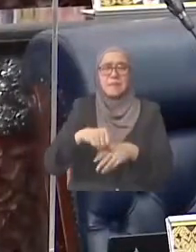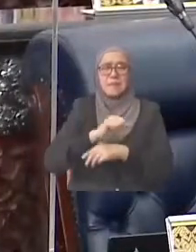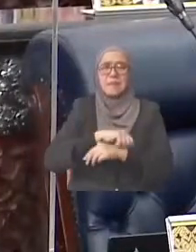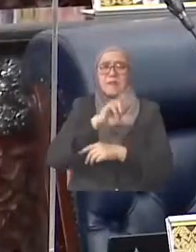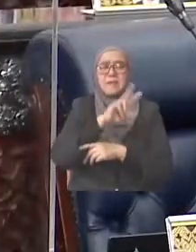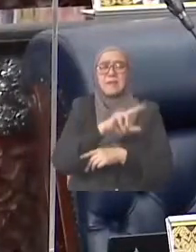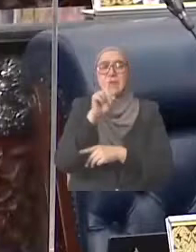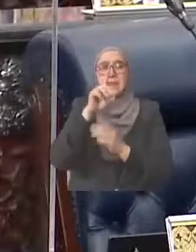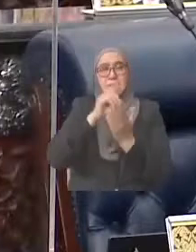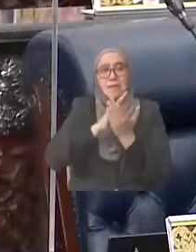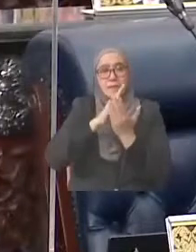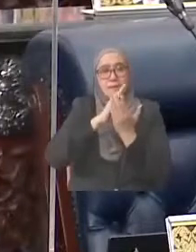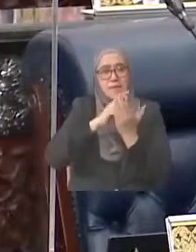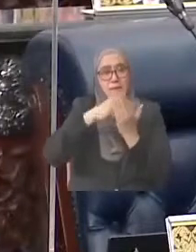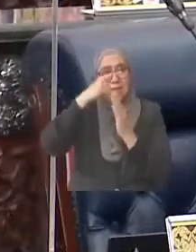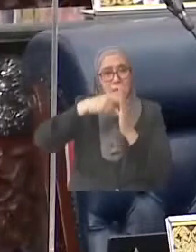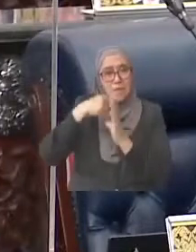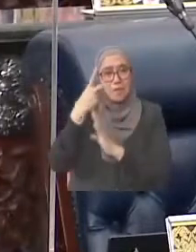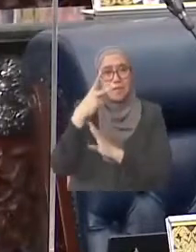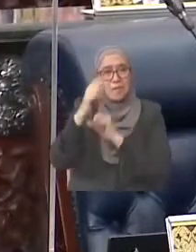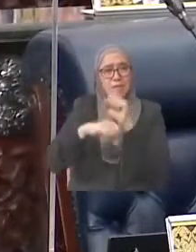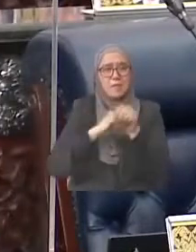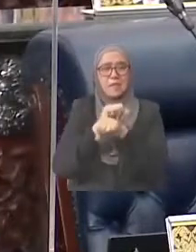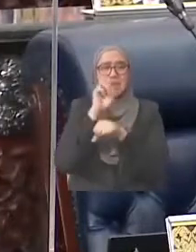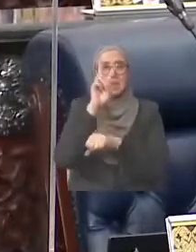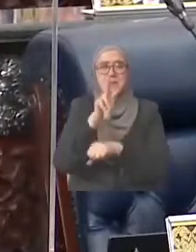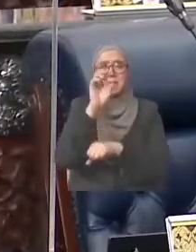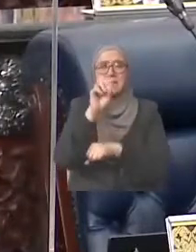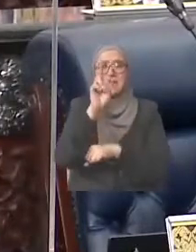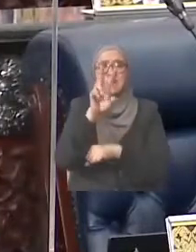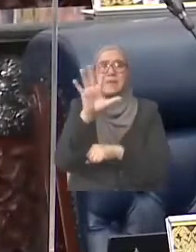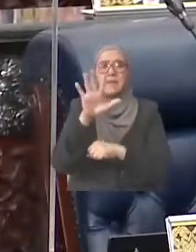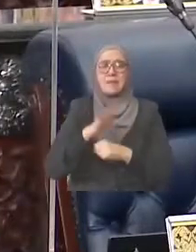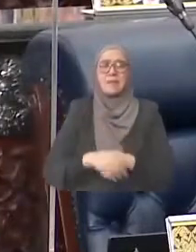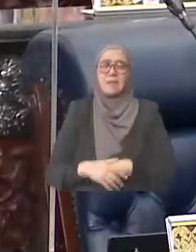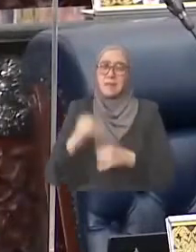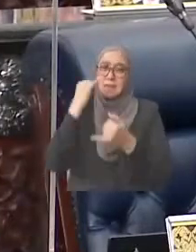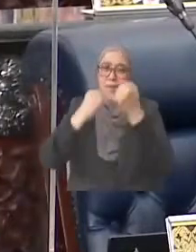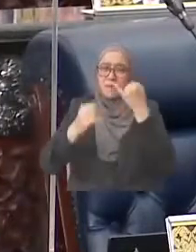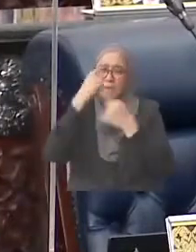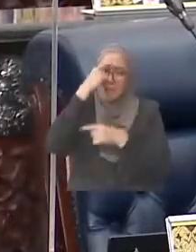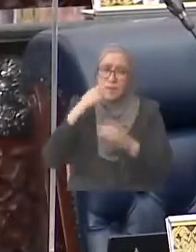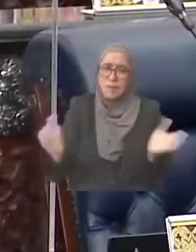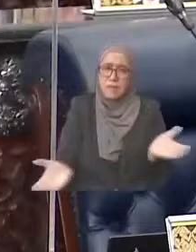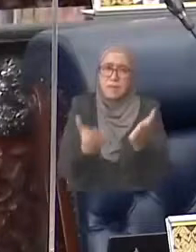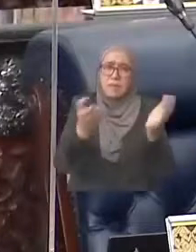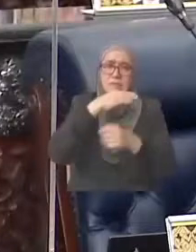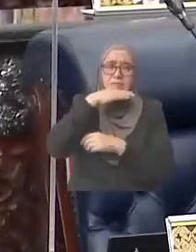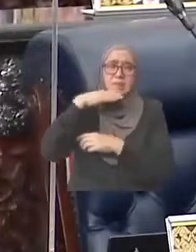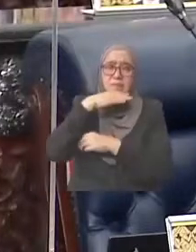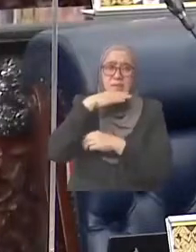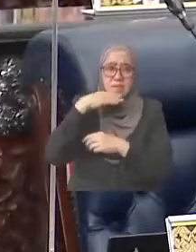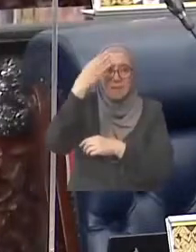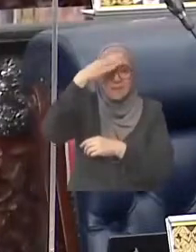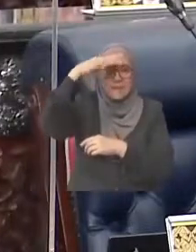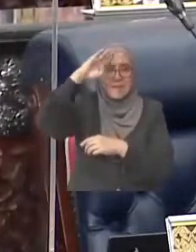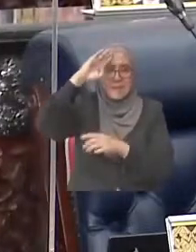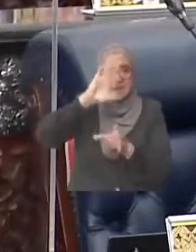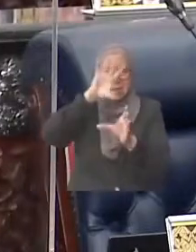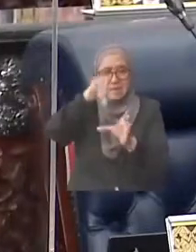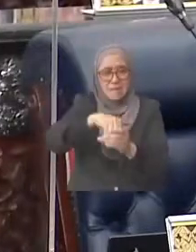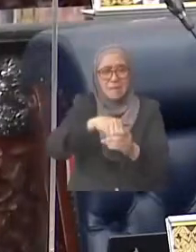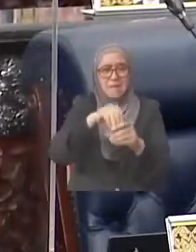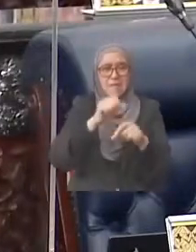akhir sekali Bagi menggalakkan penyertaan beliau Bumiputera dalam melaksanakan proyek-proyek berskala kecil perolehan